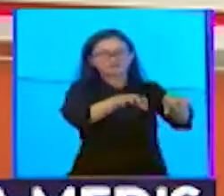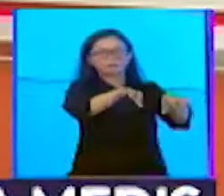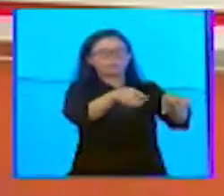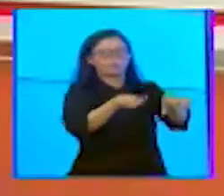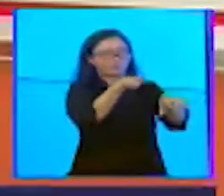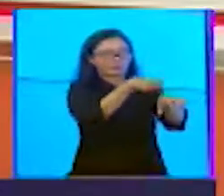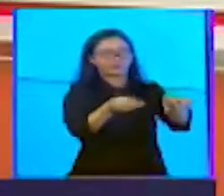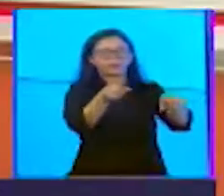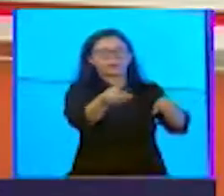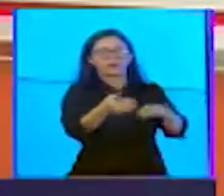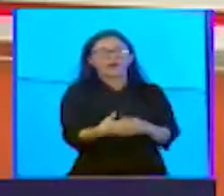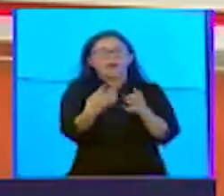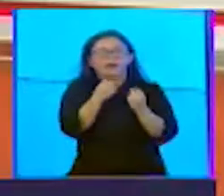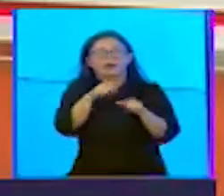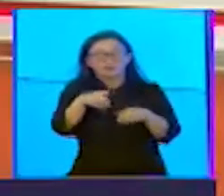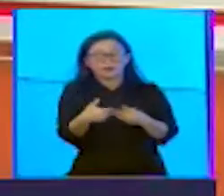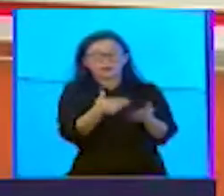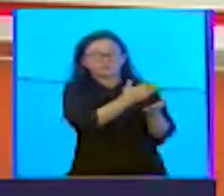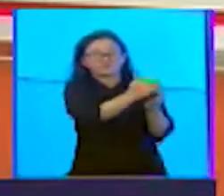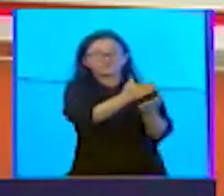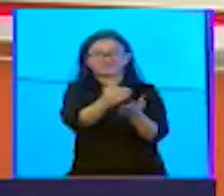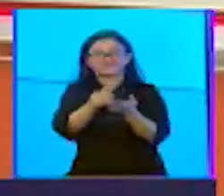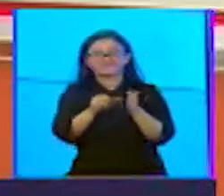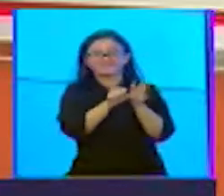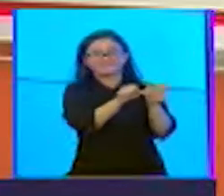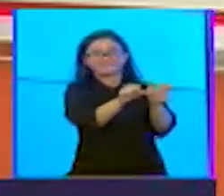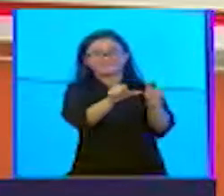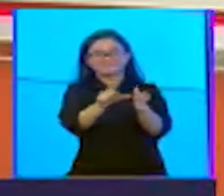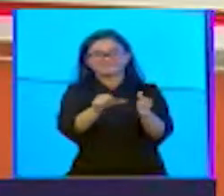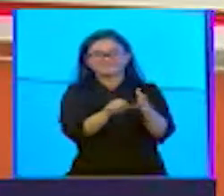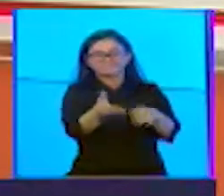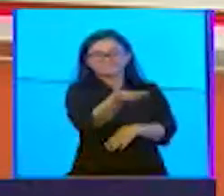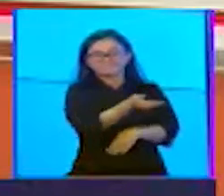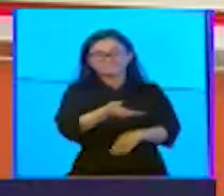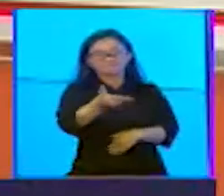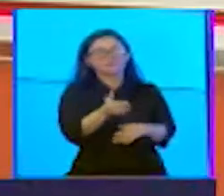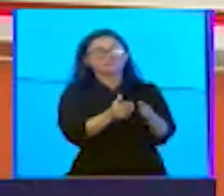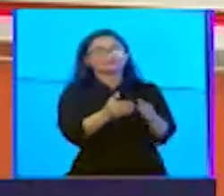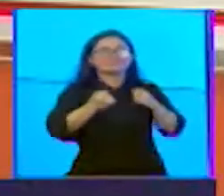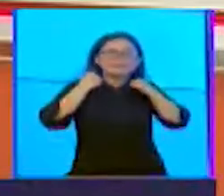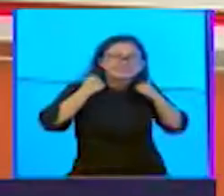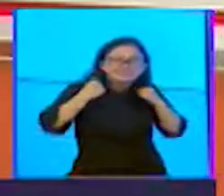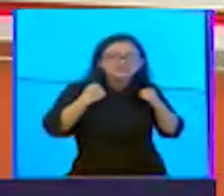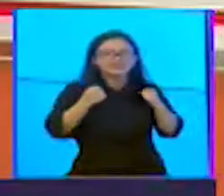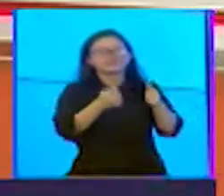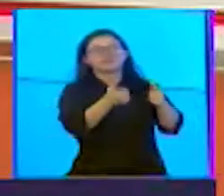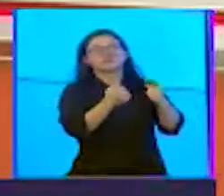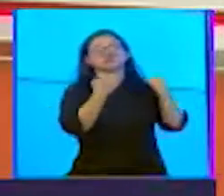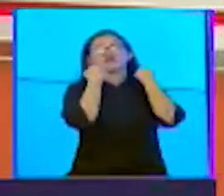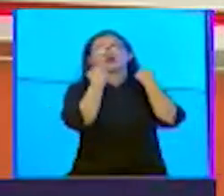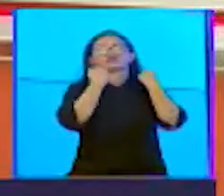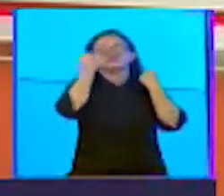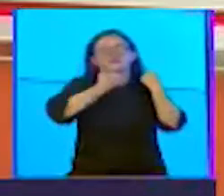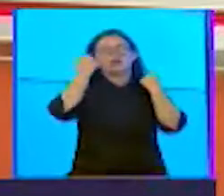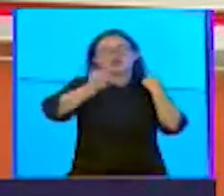berharap bantuan ini bisa menjadi tambahan motivasi dan juga energi buat teman-teman